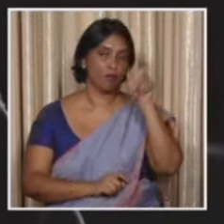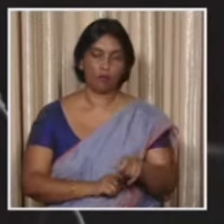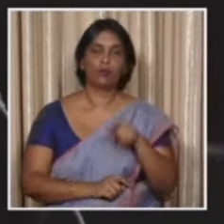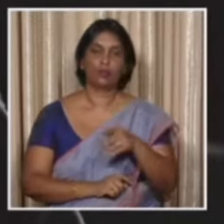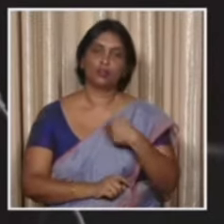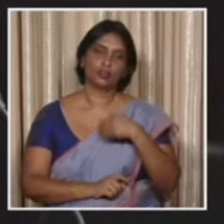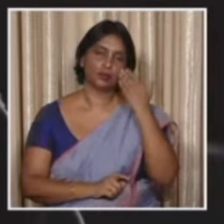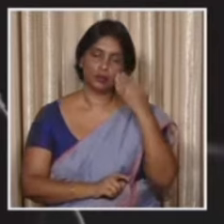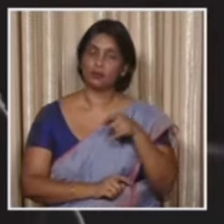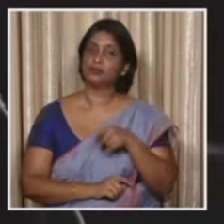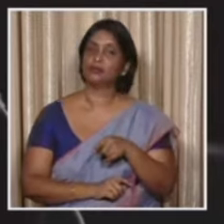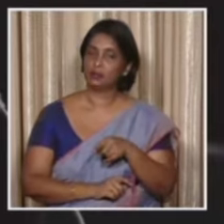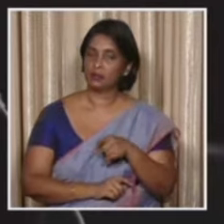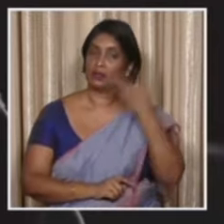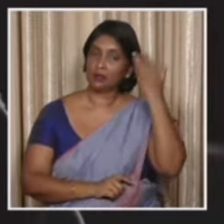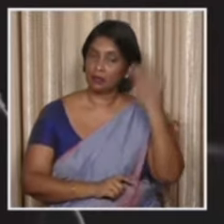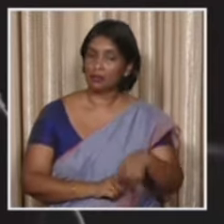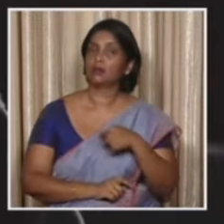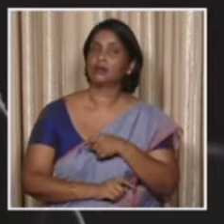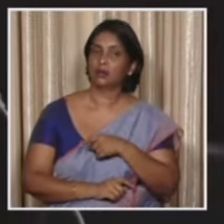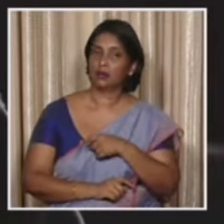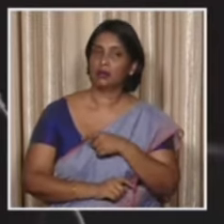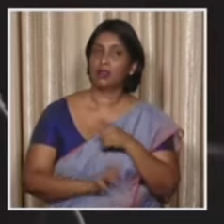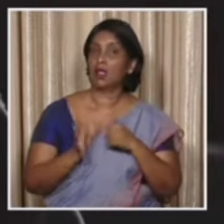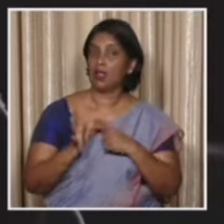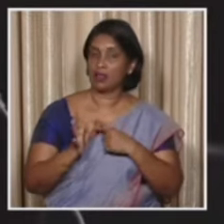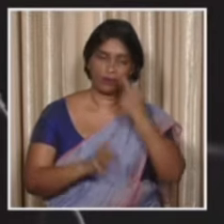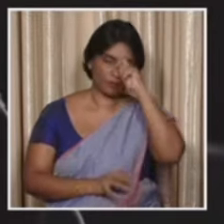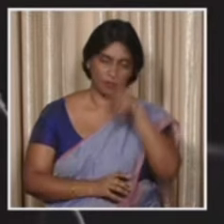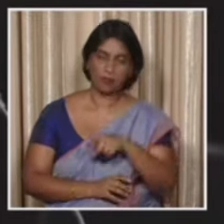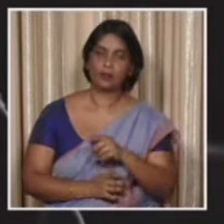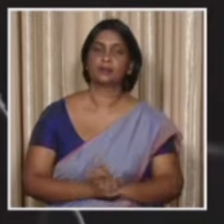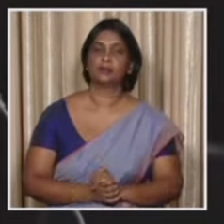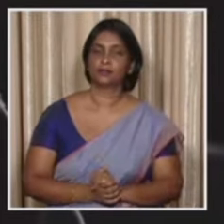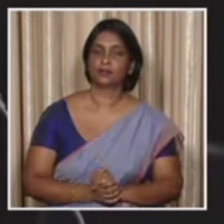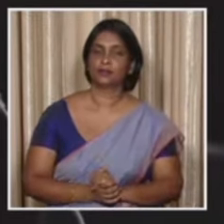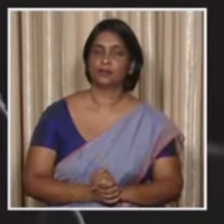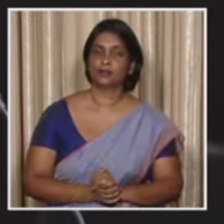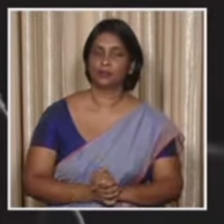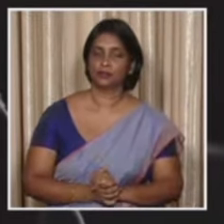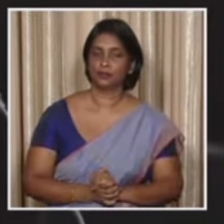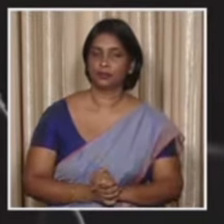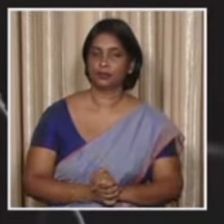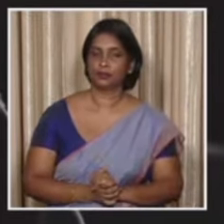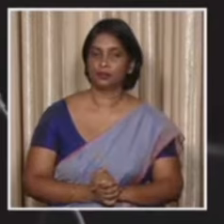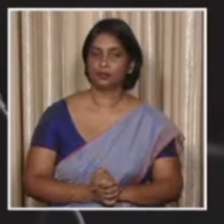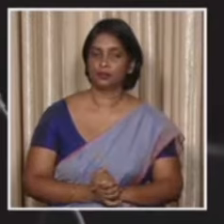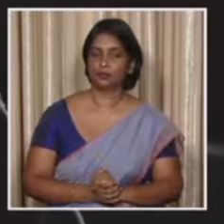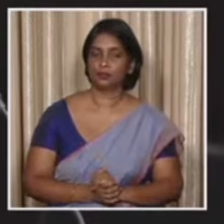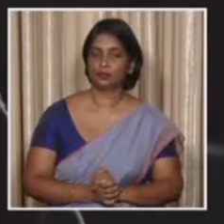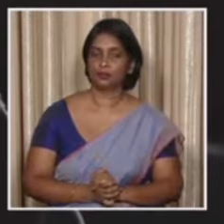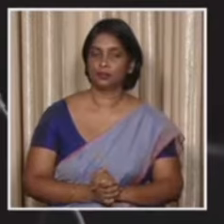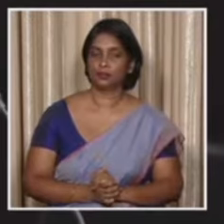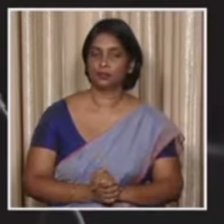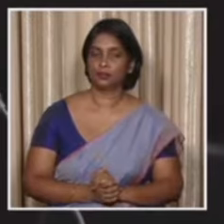எங்களுடைய கட்சியின் முன்னாள் செயலாளரை, ஒரு வைத்திய நிபுணரை நாங்கள் தேசியப்பட்டியலூடாக நியமித்து அந்த